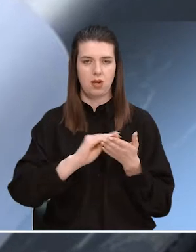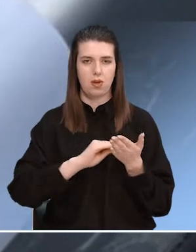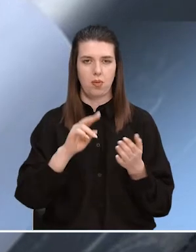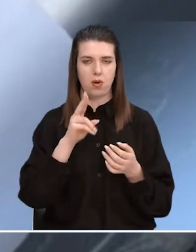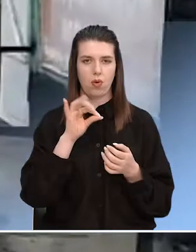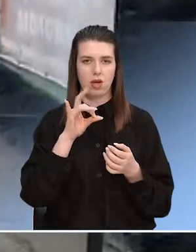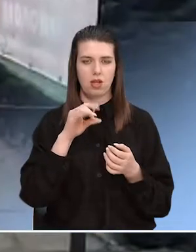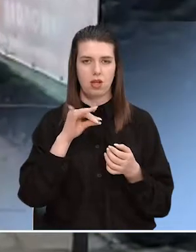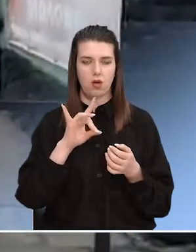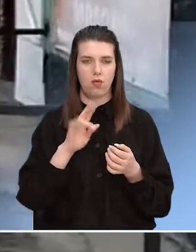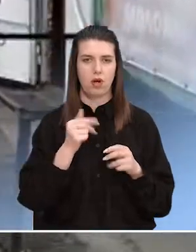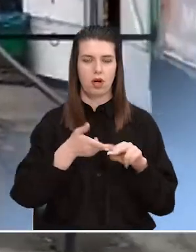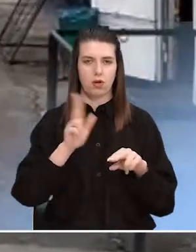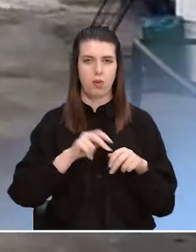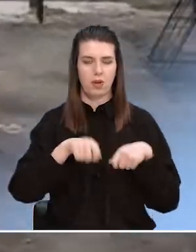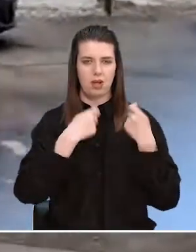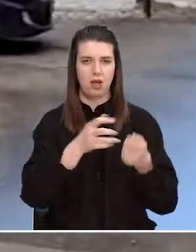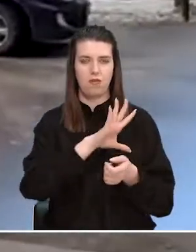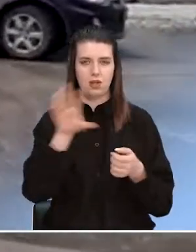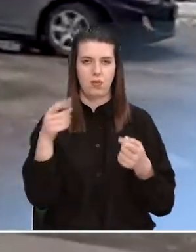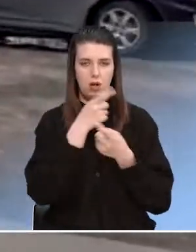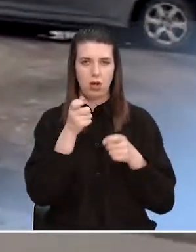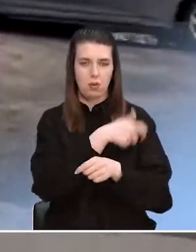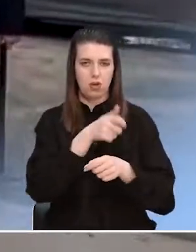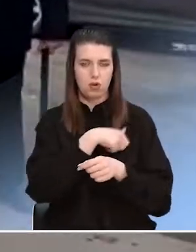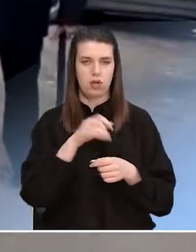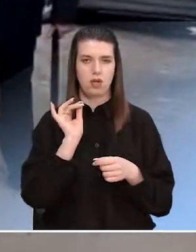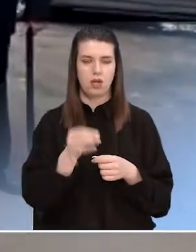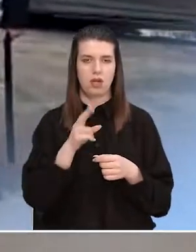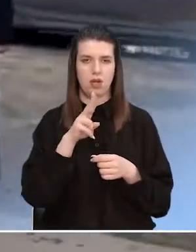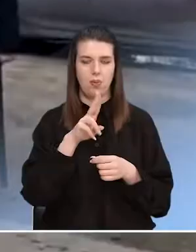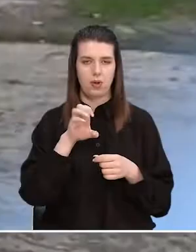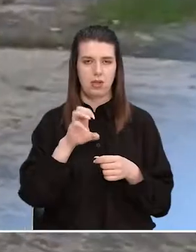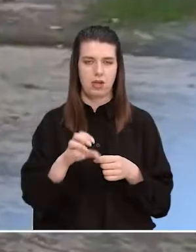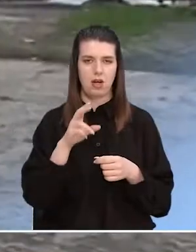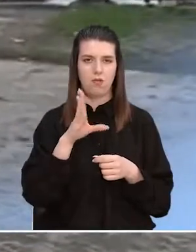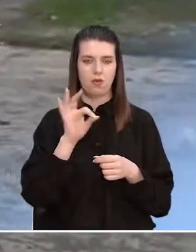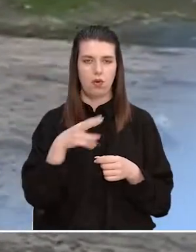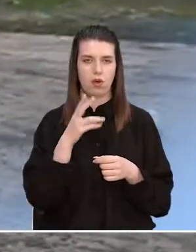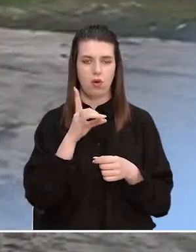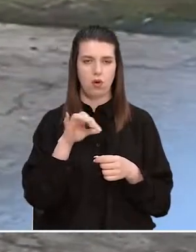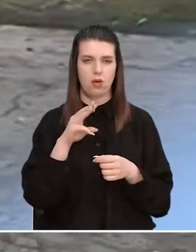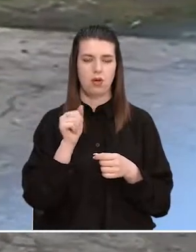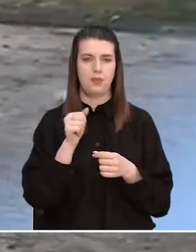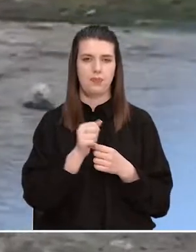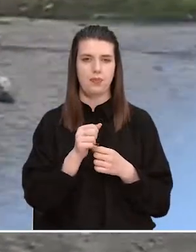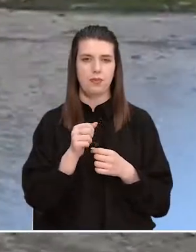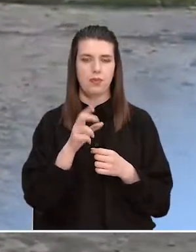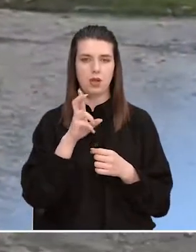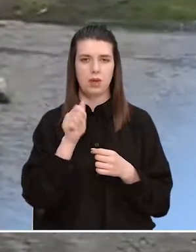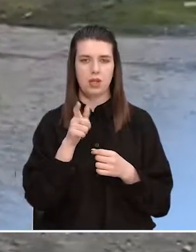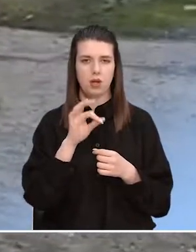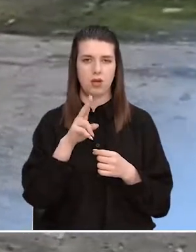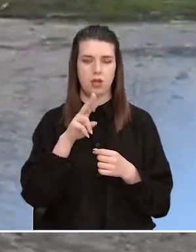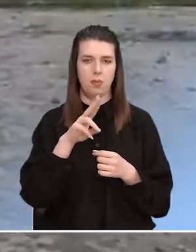данные транспорта и составит на него ориентировку которую передали всем патрулирующих нарядом инспекторы дпс первого взвода второй роты